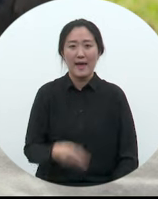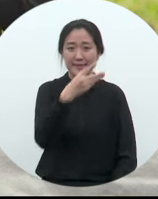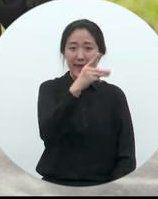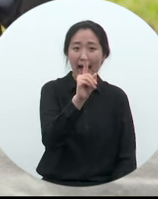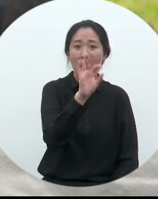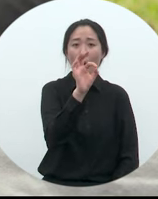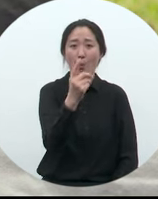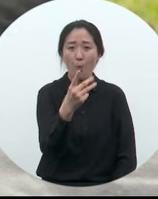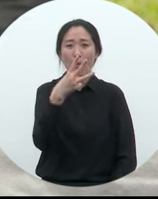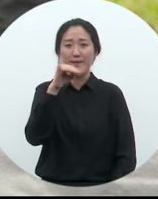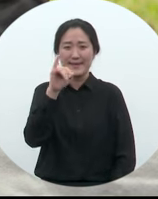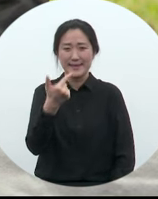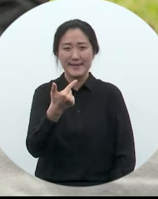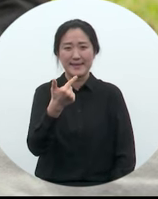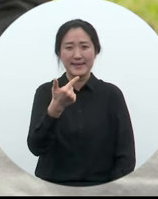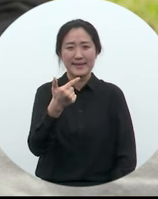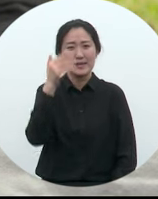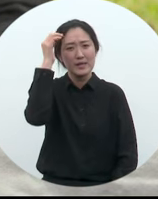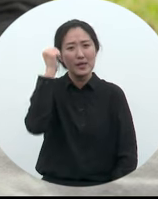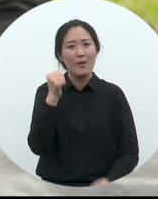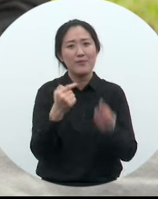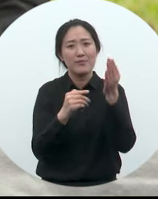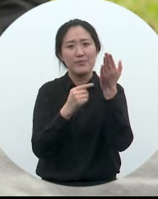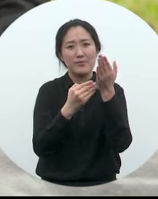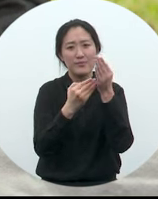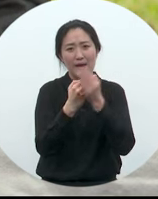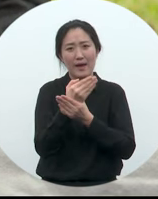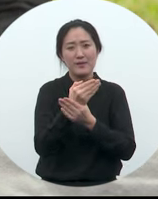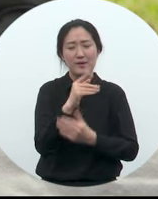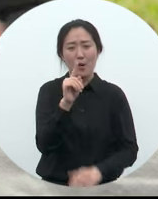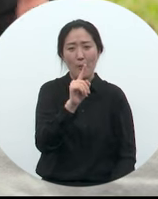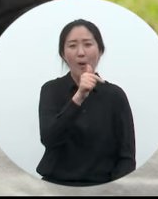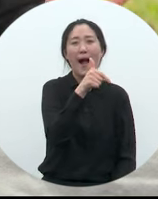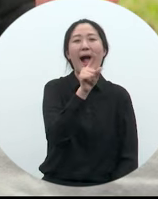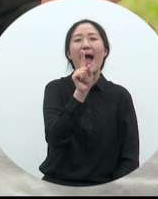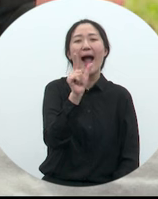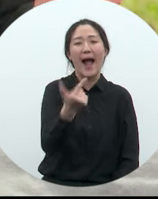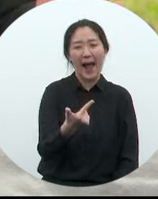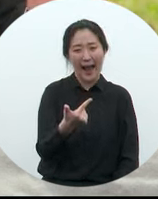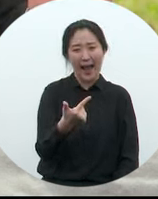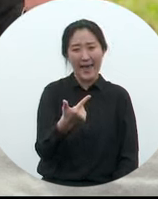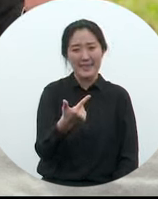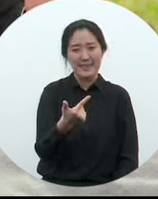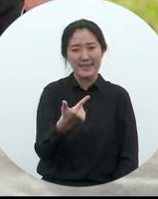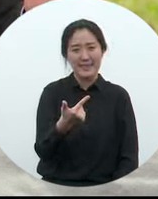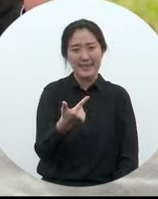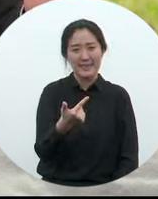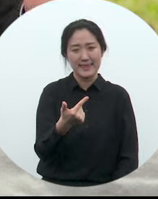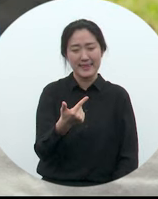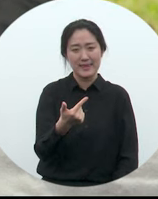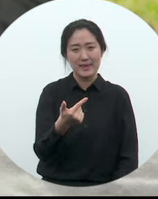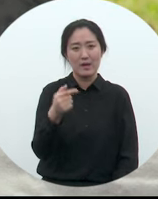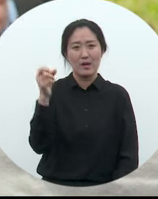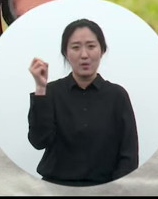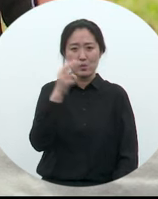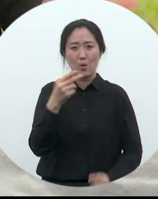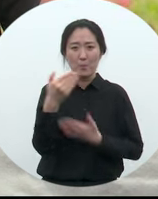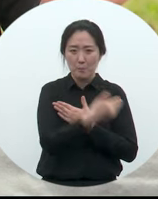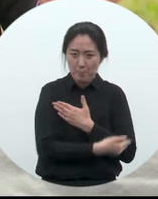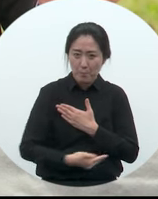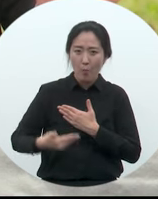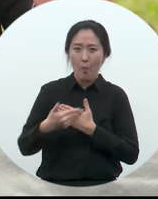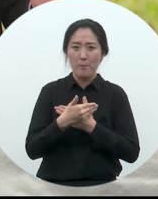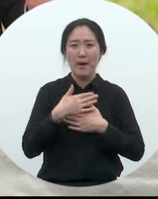들어있습니다. 타우린 하면은 가장 기억나는 게 뭐죠? 간 기능을 활성화시켜준다는 거잖아요.